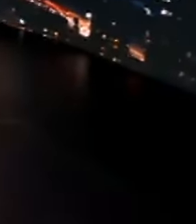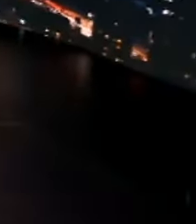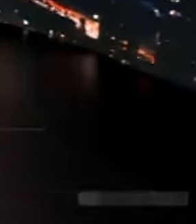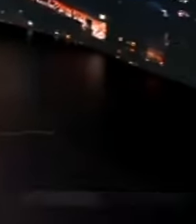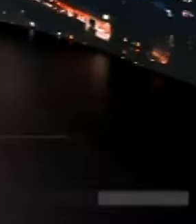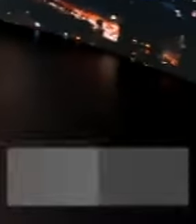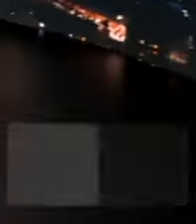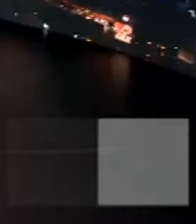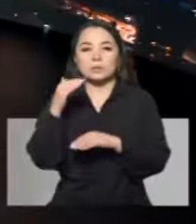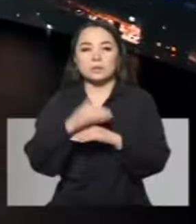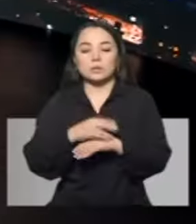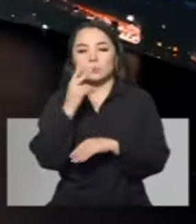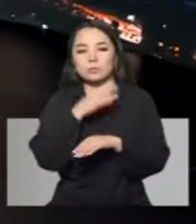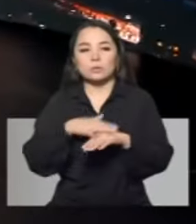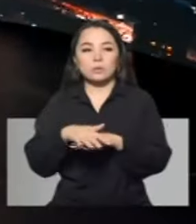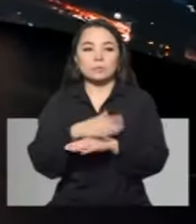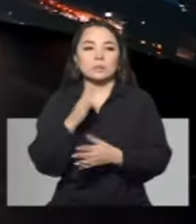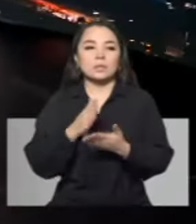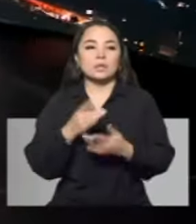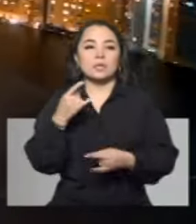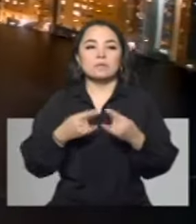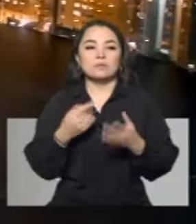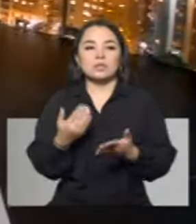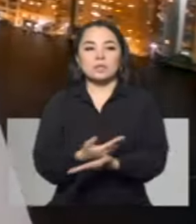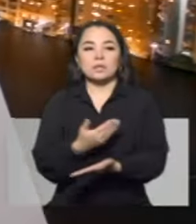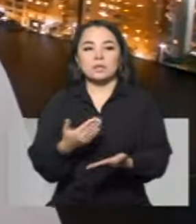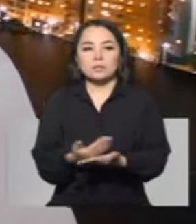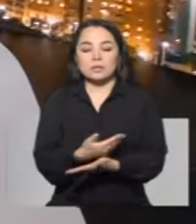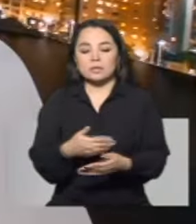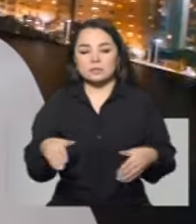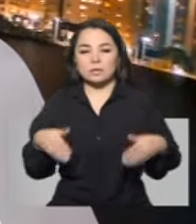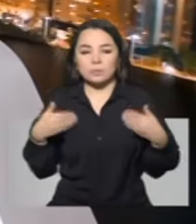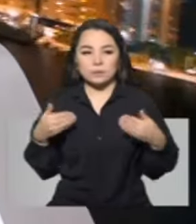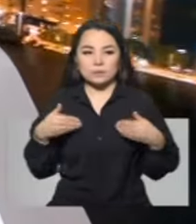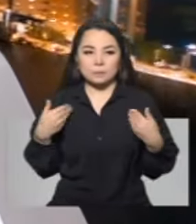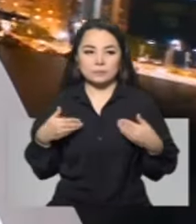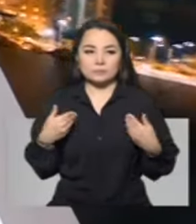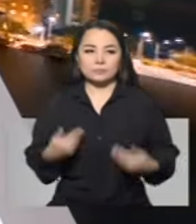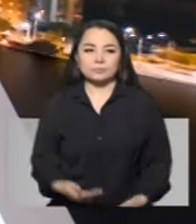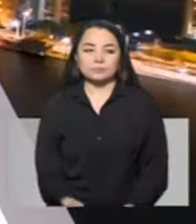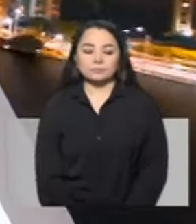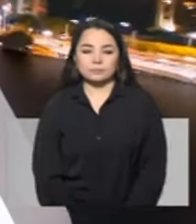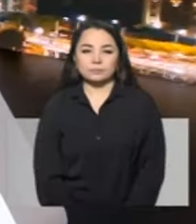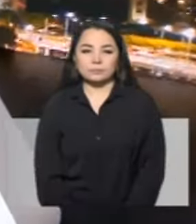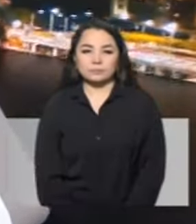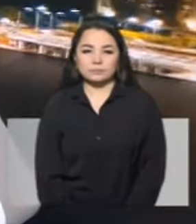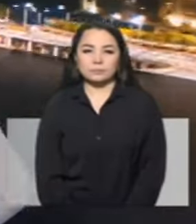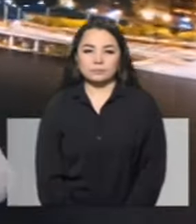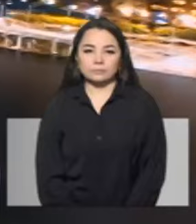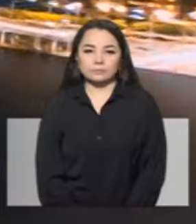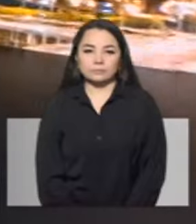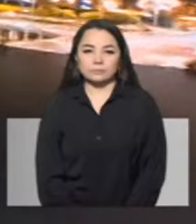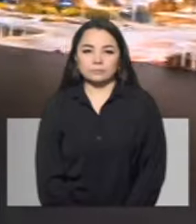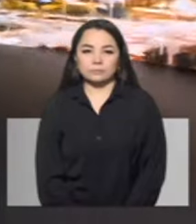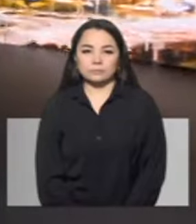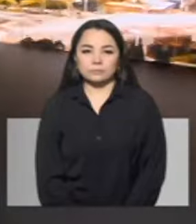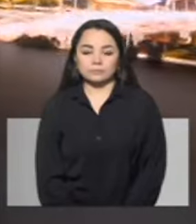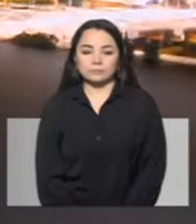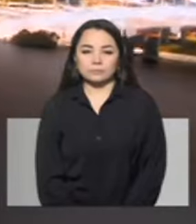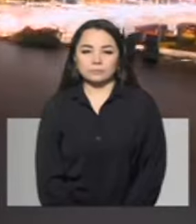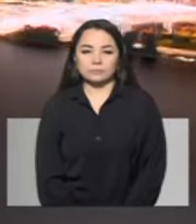Қайырлы кеш көрермен, ұлттық арнаның тікелей эфирінде ақпарат қызметі студияда Армангүл Тоқтамұрат және сурдо аудармада әріптесім Шырын